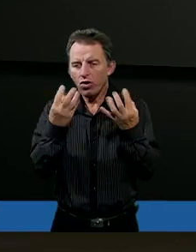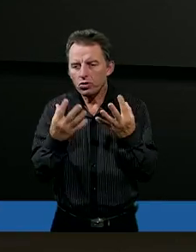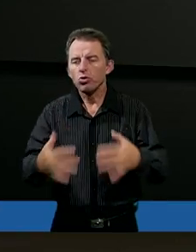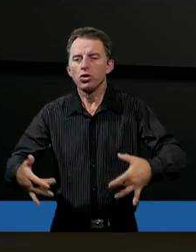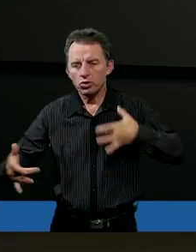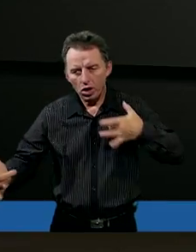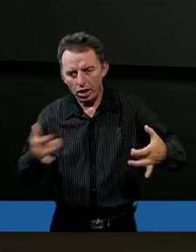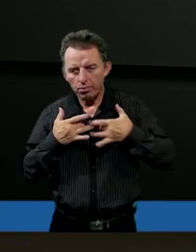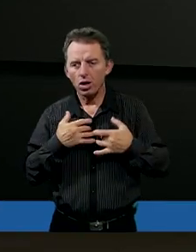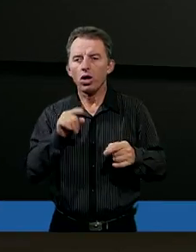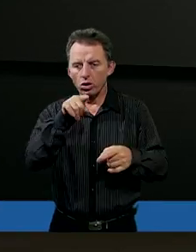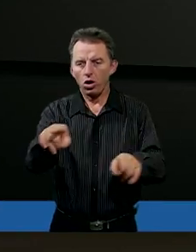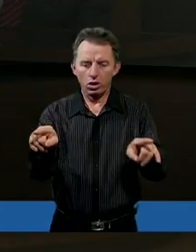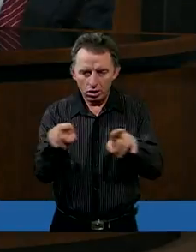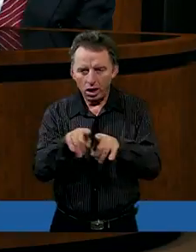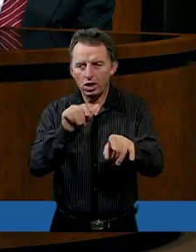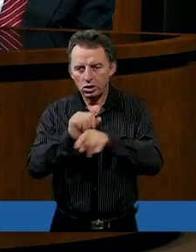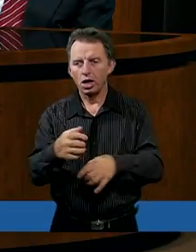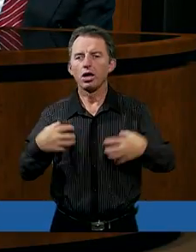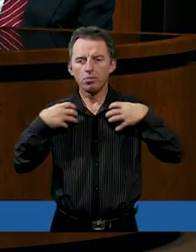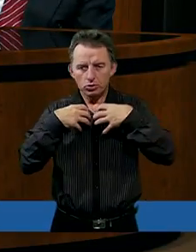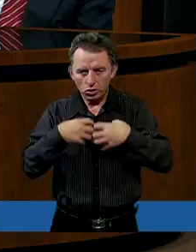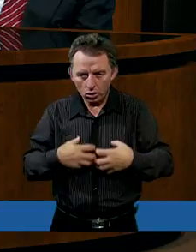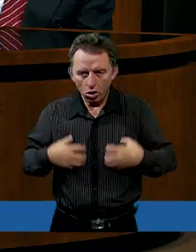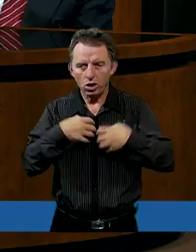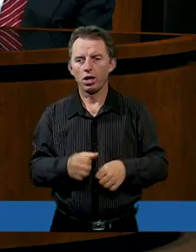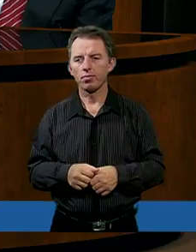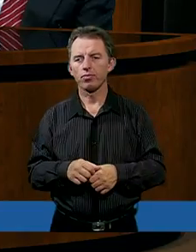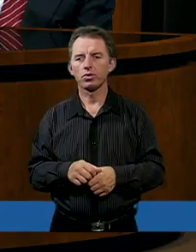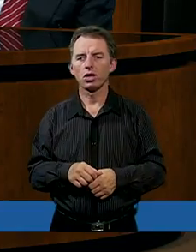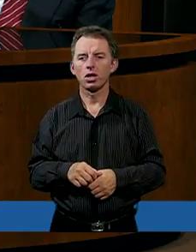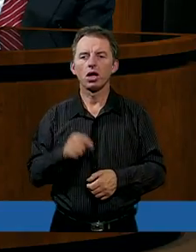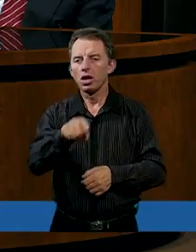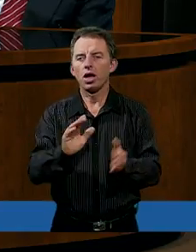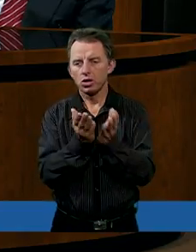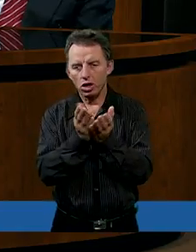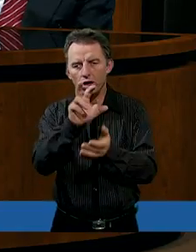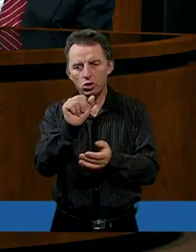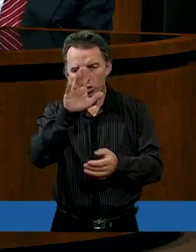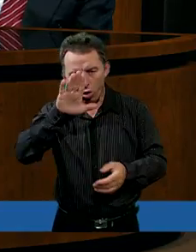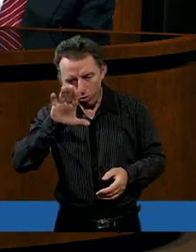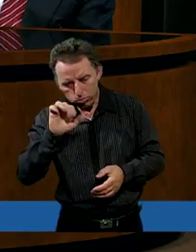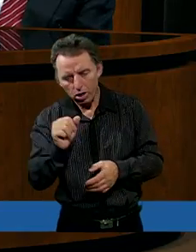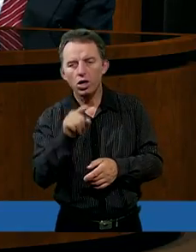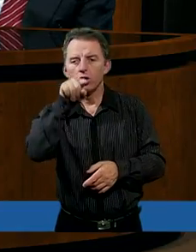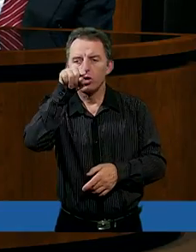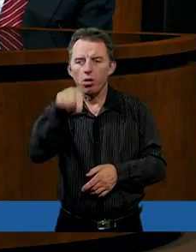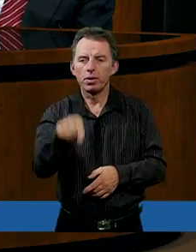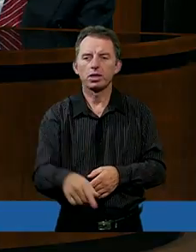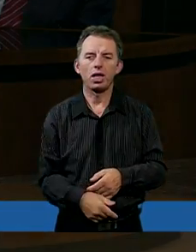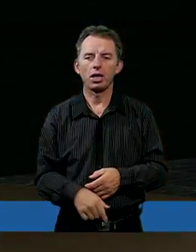cierpienie? Przecież to też jest przyroda. No właśnie, gdyby nie księga Hioba, to by